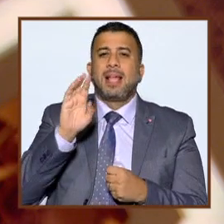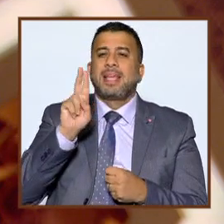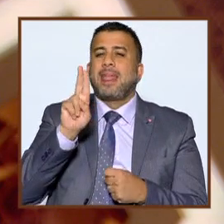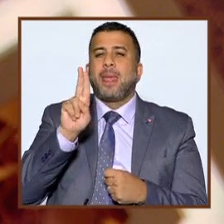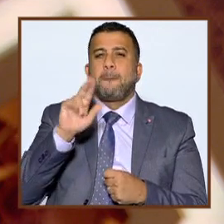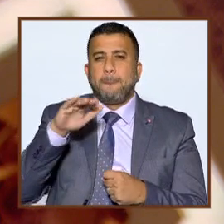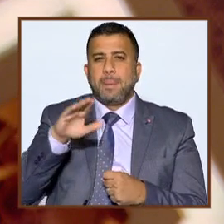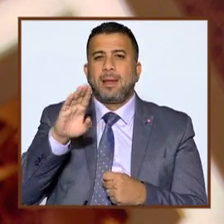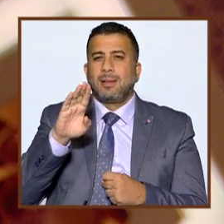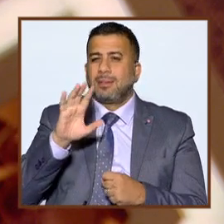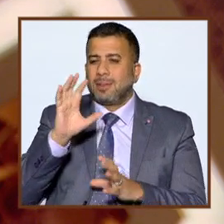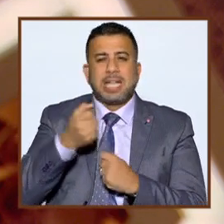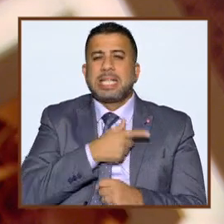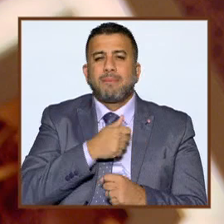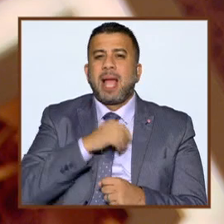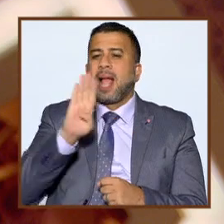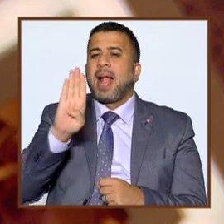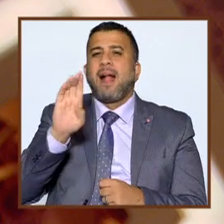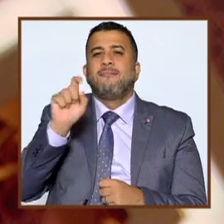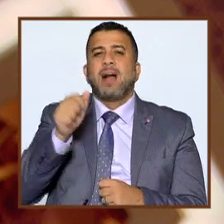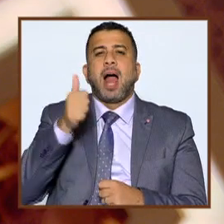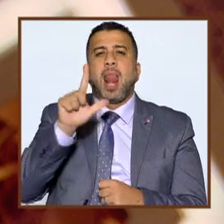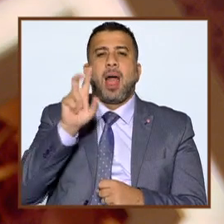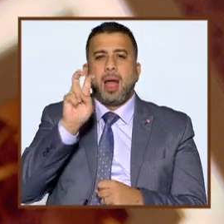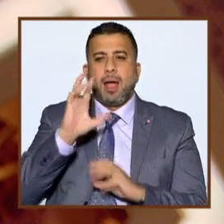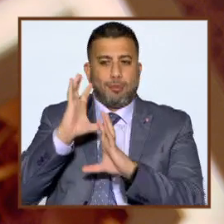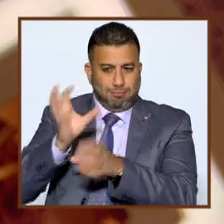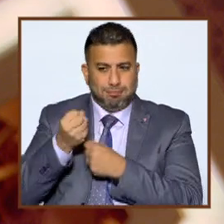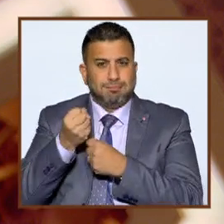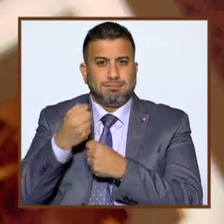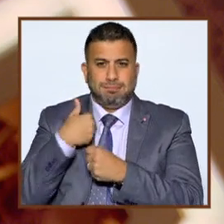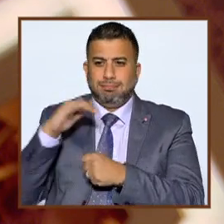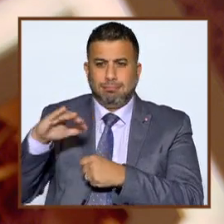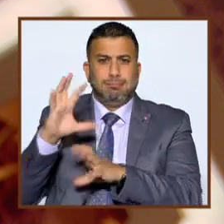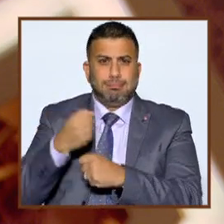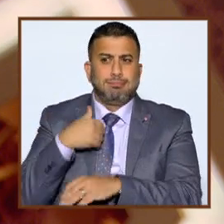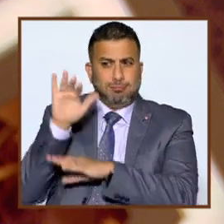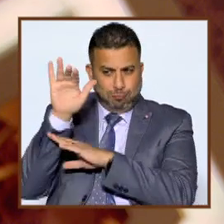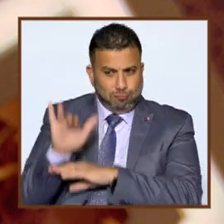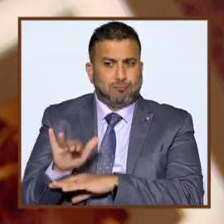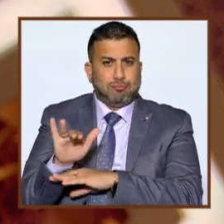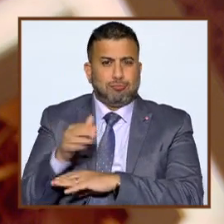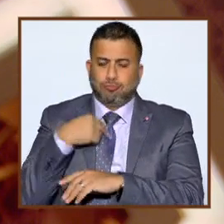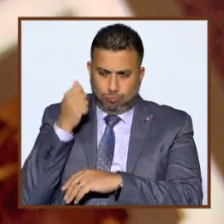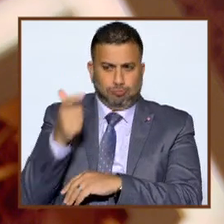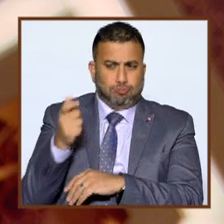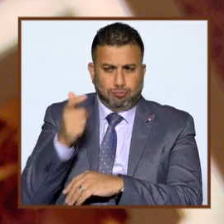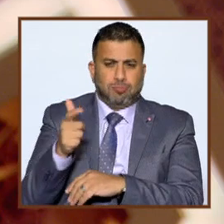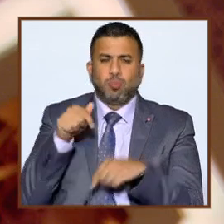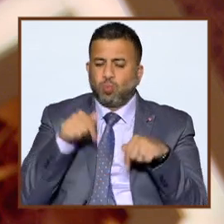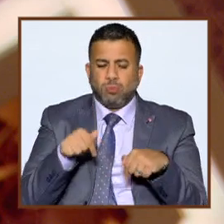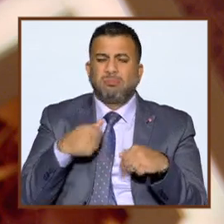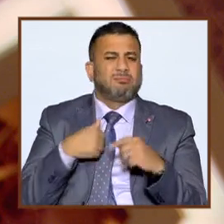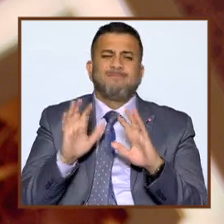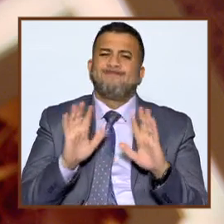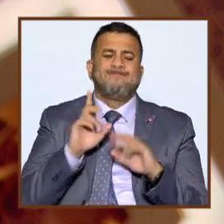أفضل الأعمال ومن أجل القربات ومن أعظم الطاعات، والدليل على ذلك أن النبي صلى الله عليه وآله